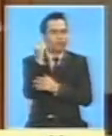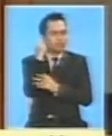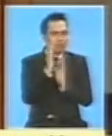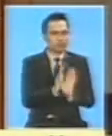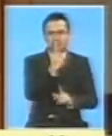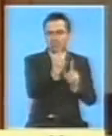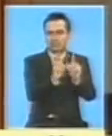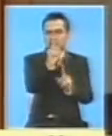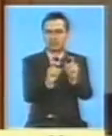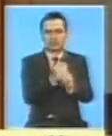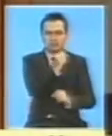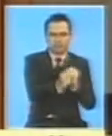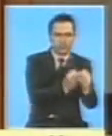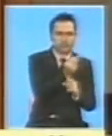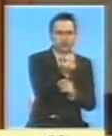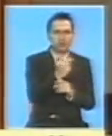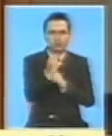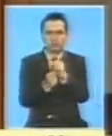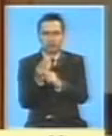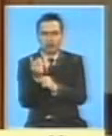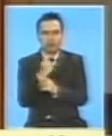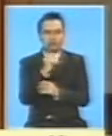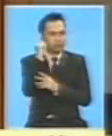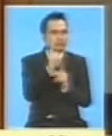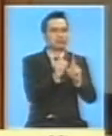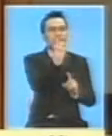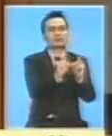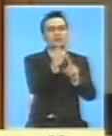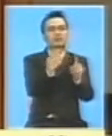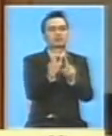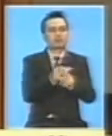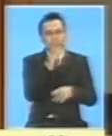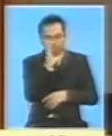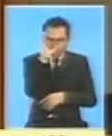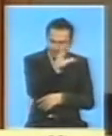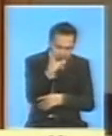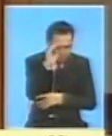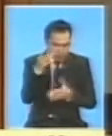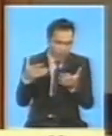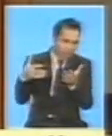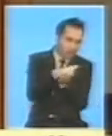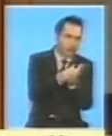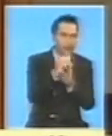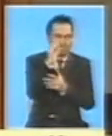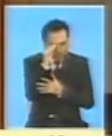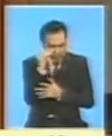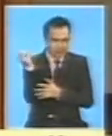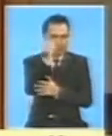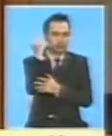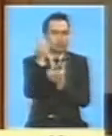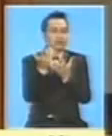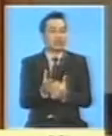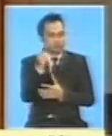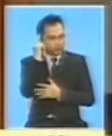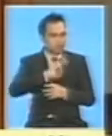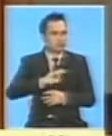กว่าปีที่แล้ว 0% ฮะผมไม่เคยทำได้ทีก็ตายเหมือนเดิมผมกินเหล้าเมาง่วงนอนเที่ยวมากเนี่ยป้านิ